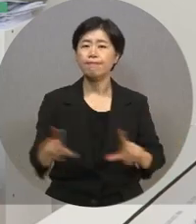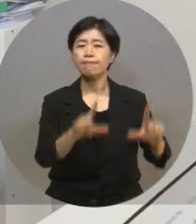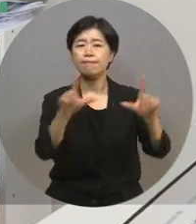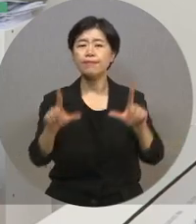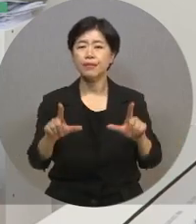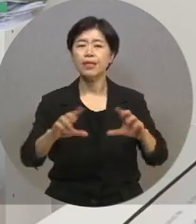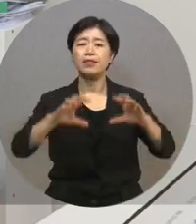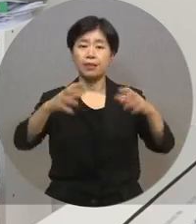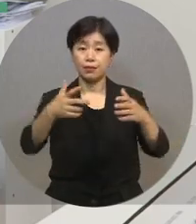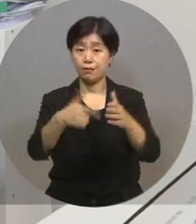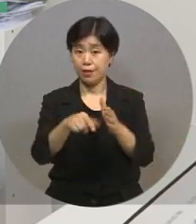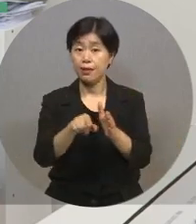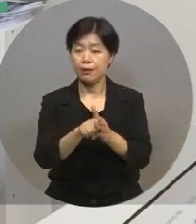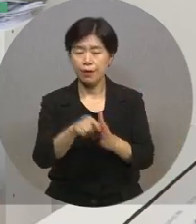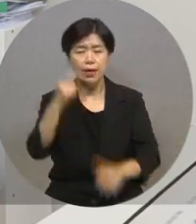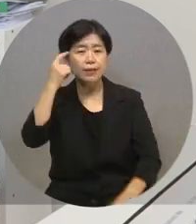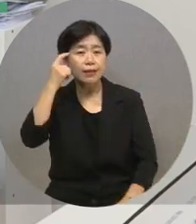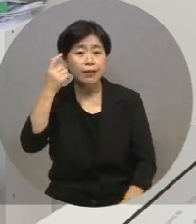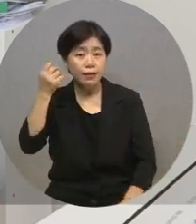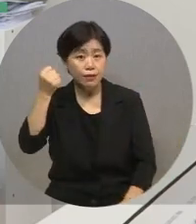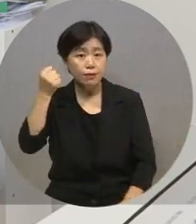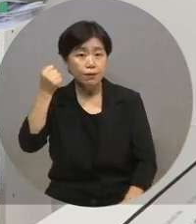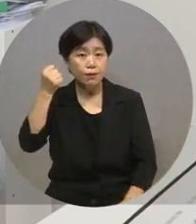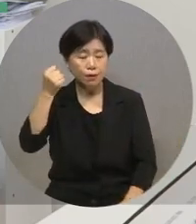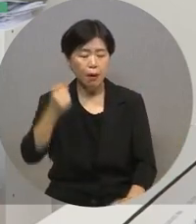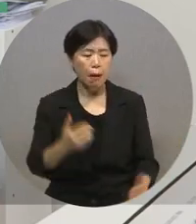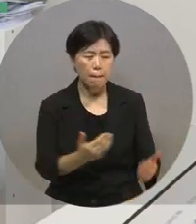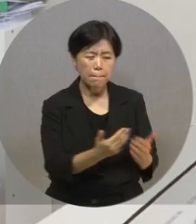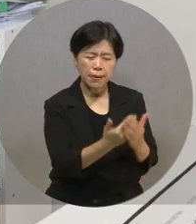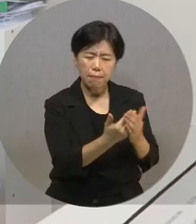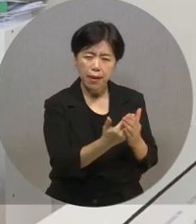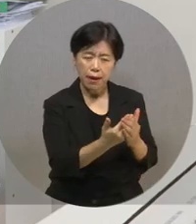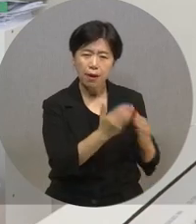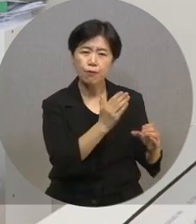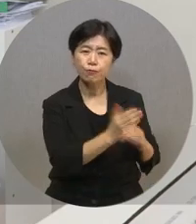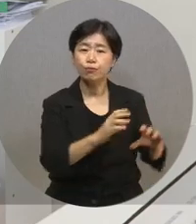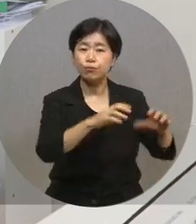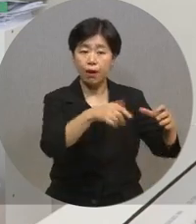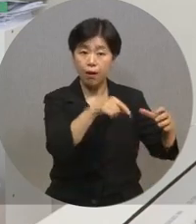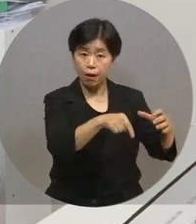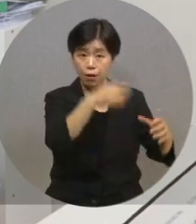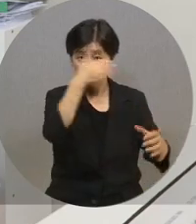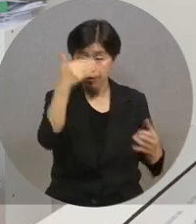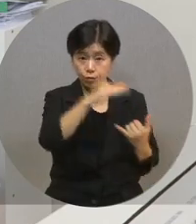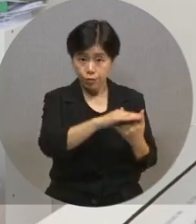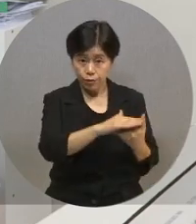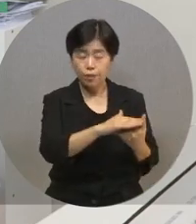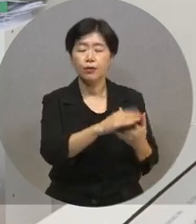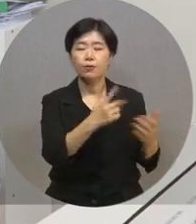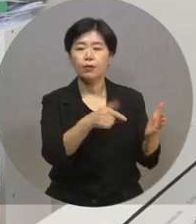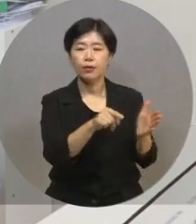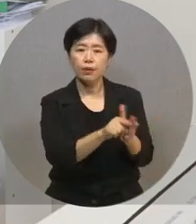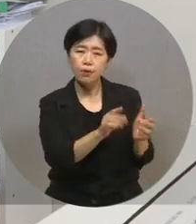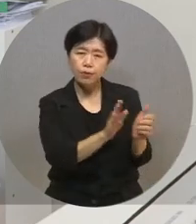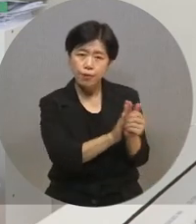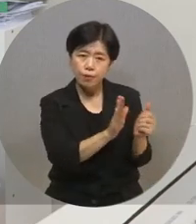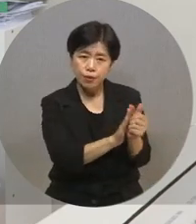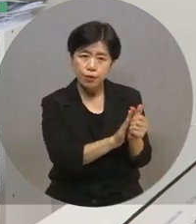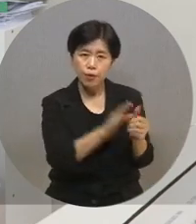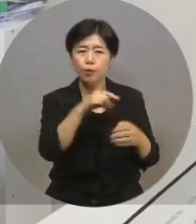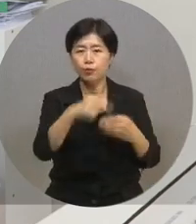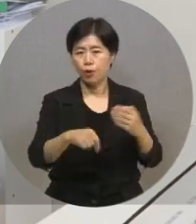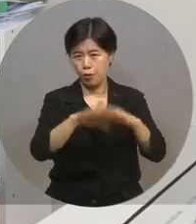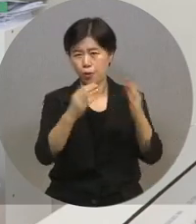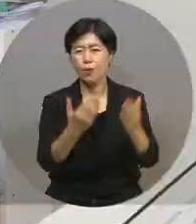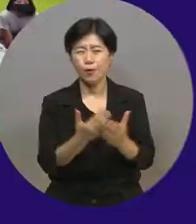이야기를 하니까 개발도상 국가에서 이런 그 청소년들 지원을 하는 이런 개발협력 프로젝트까지 이렇게